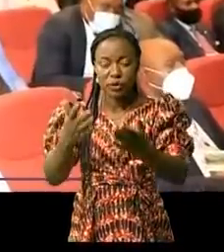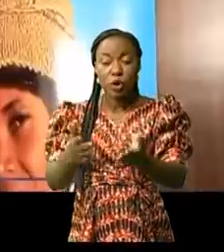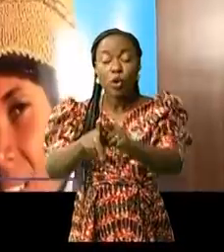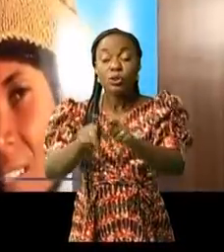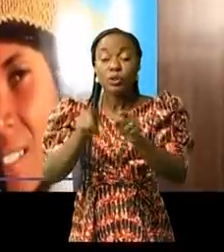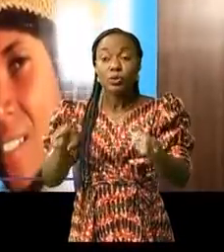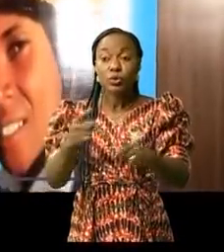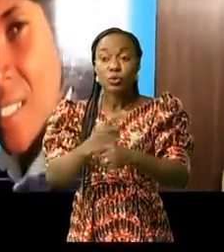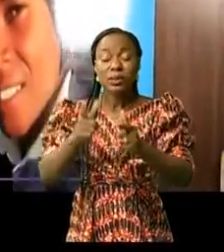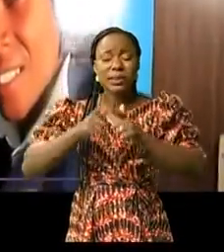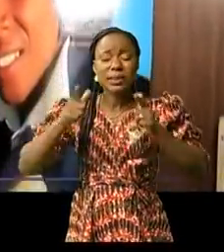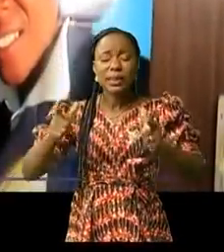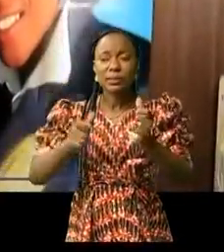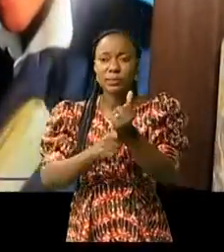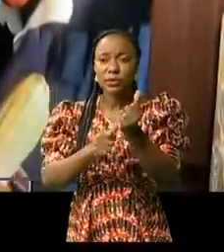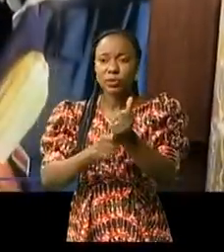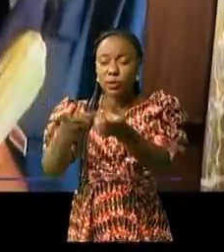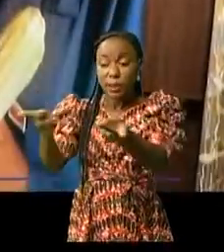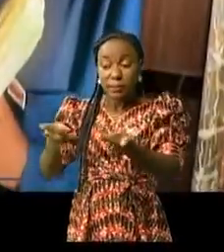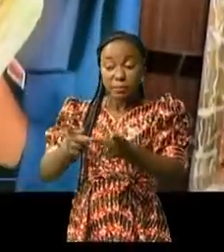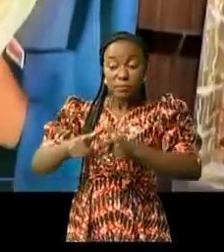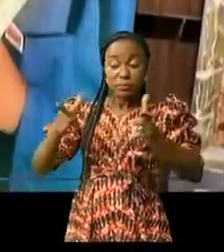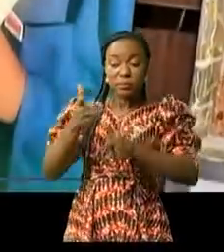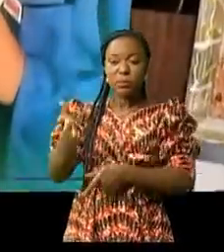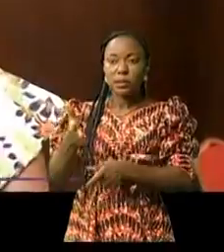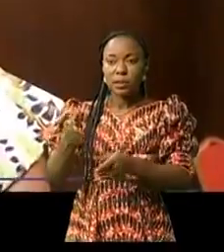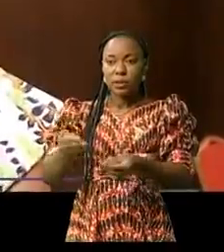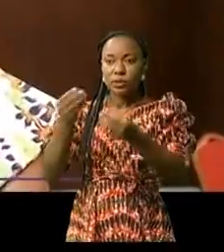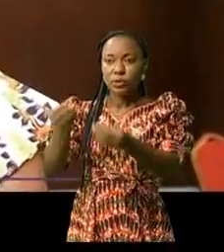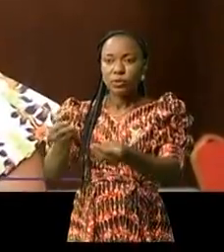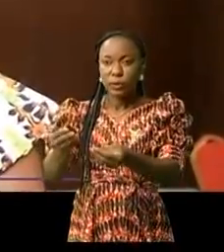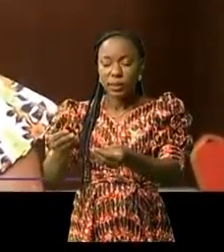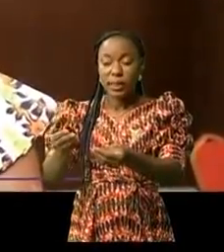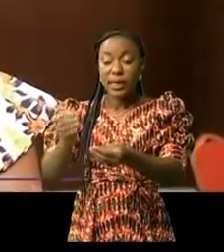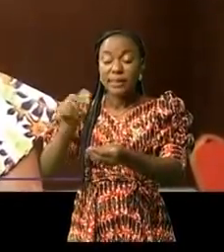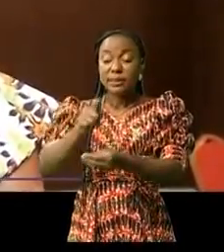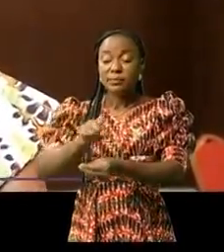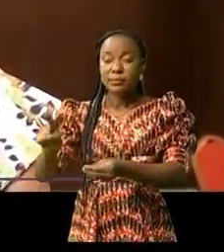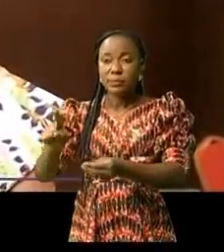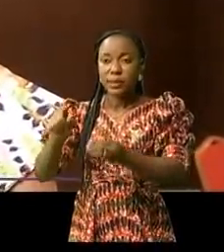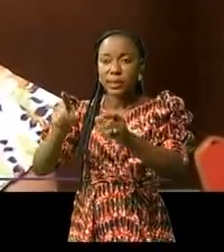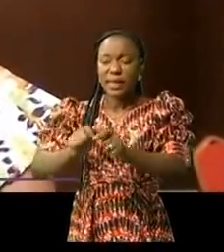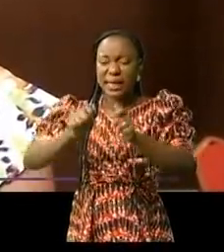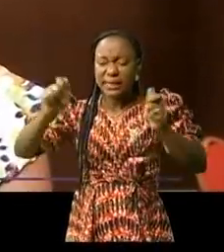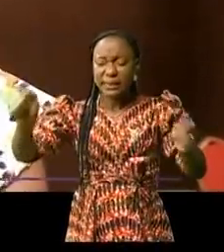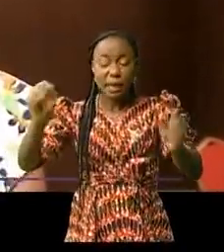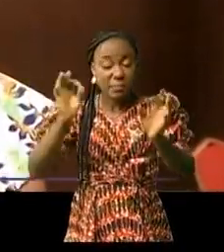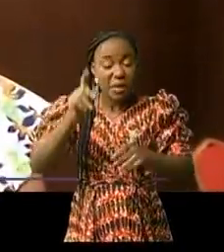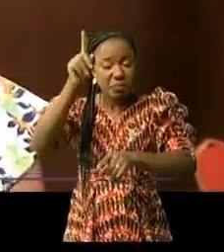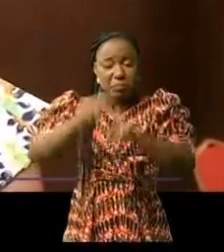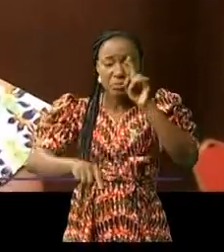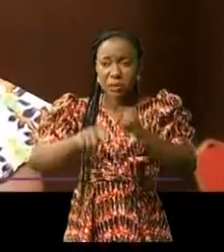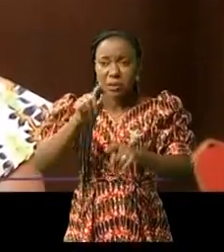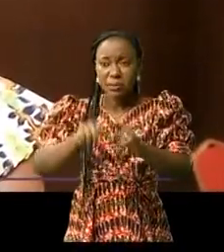aujourd'hui deux grammes de concessions agricoles qui était octroyé 10 militaires et il n'est même pas mais ils d'exploiter dix